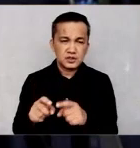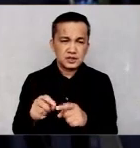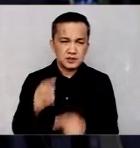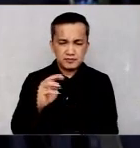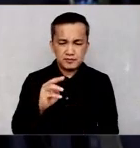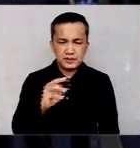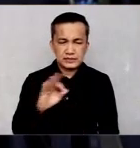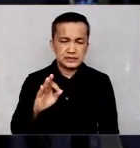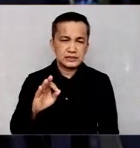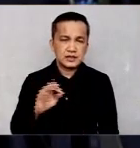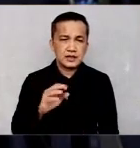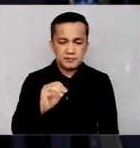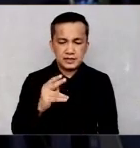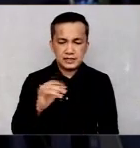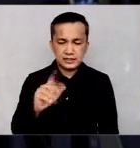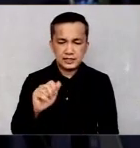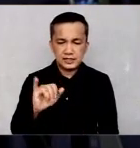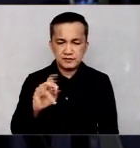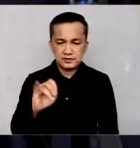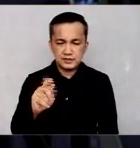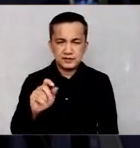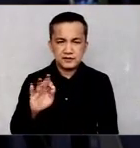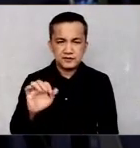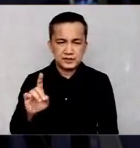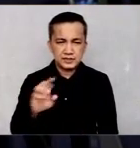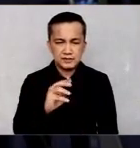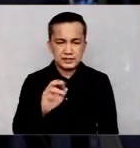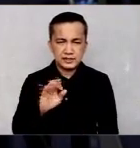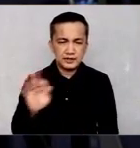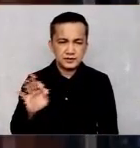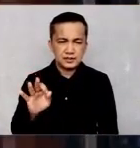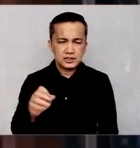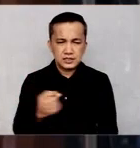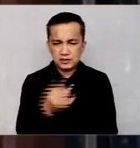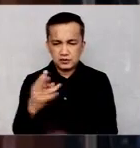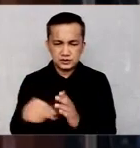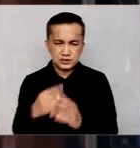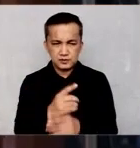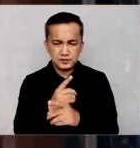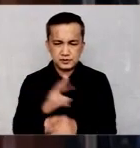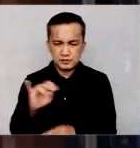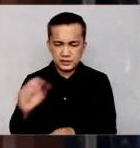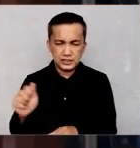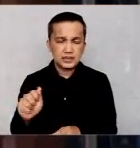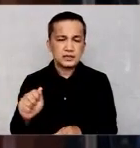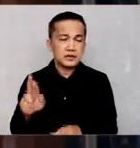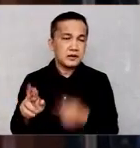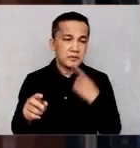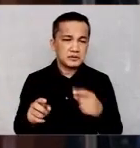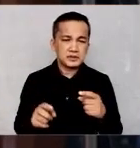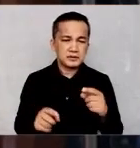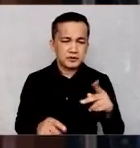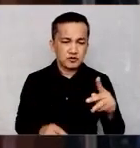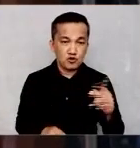Investment Fund Bill kagabi. Ilang oras na kasing dinidepensahan ni Villar ang panukala. Pero si Pimentel hindi pa kumbinsido at